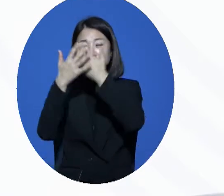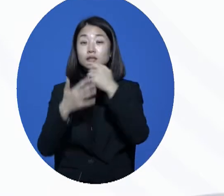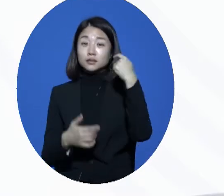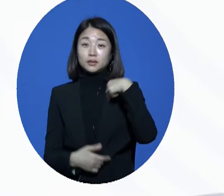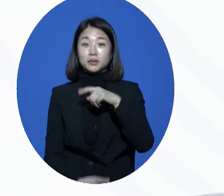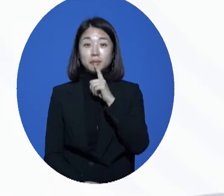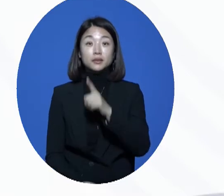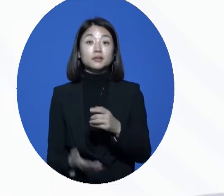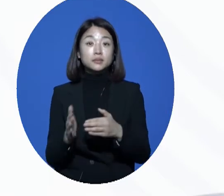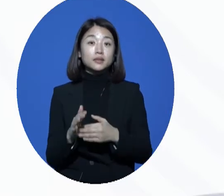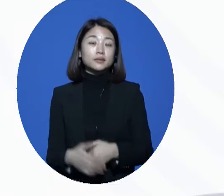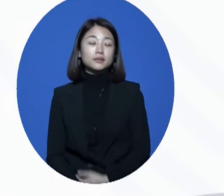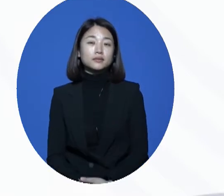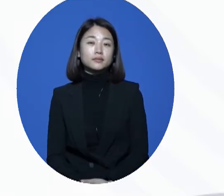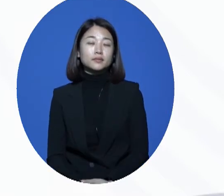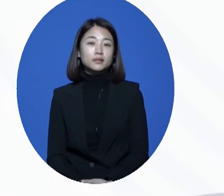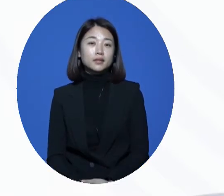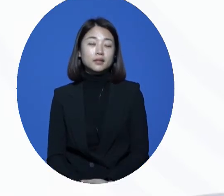이야기를 하기도 했습니다.